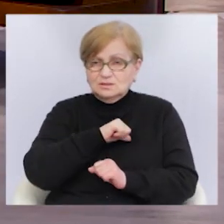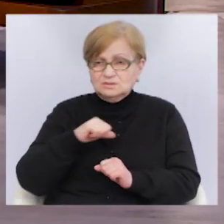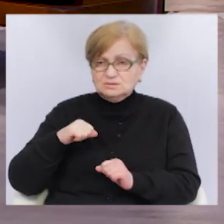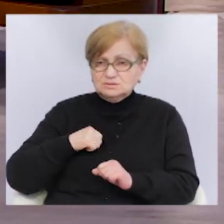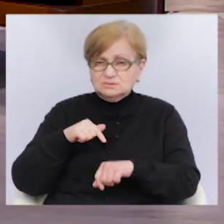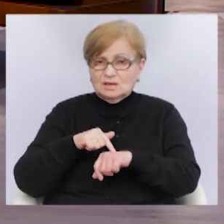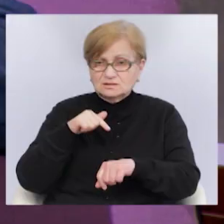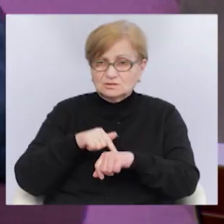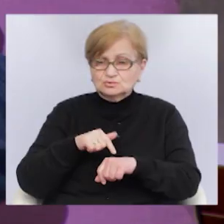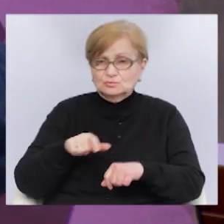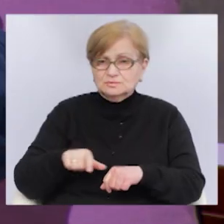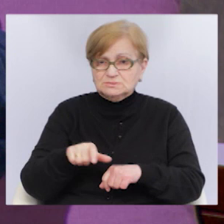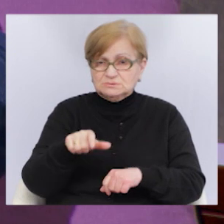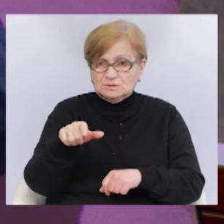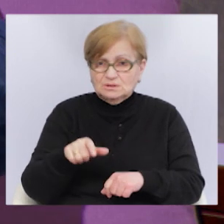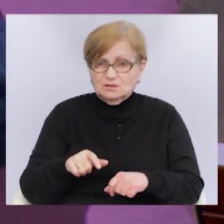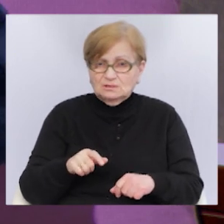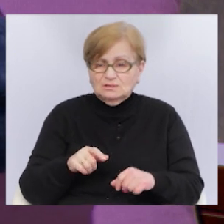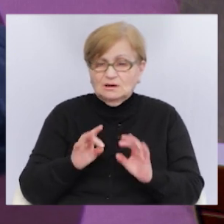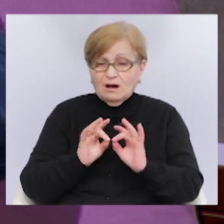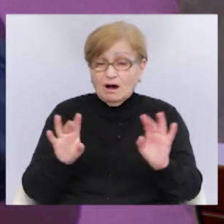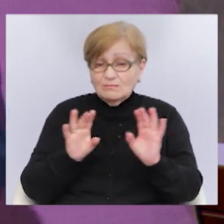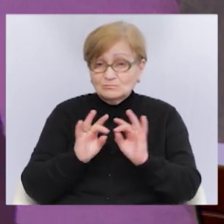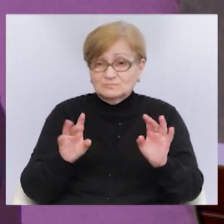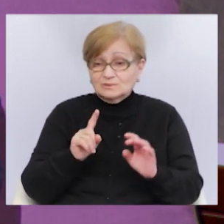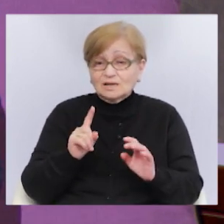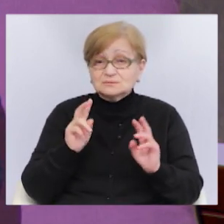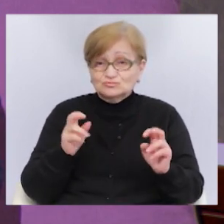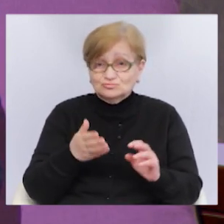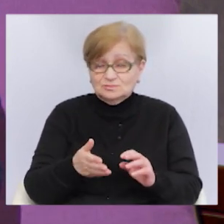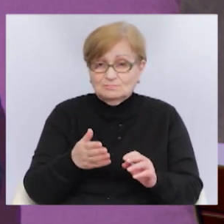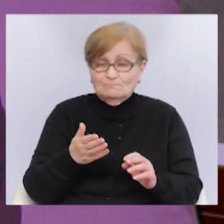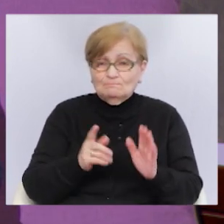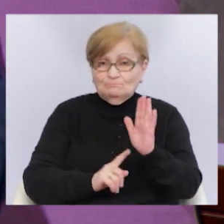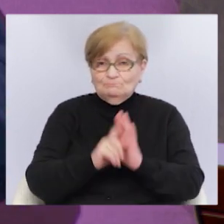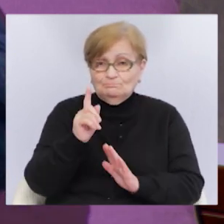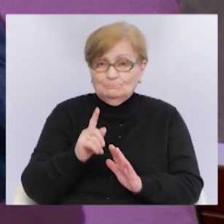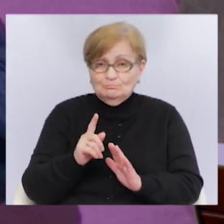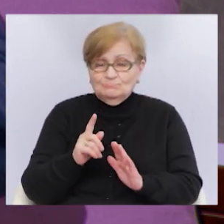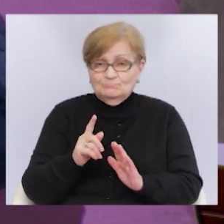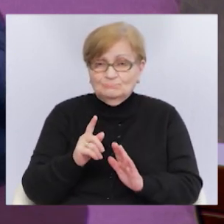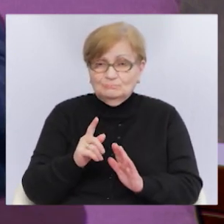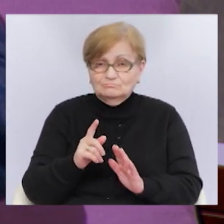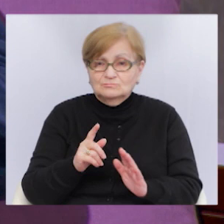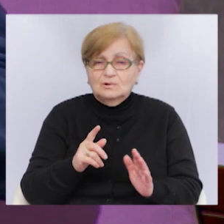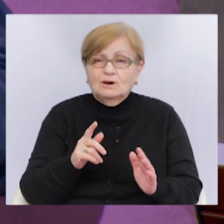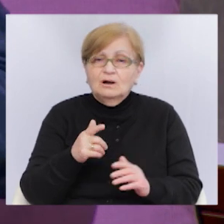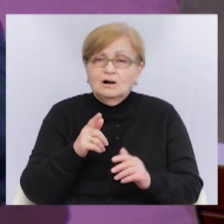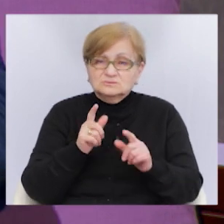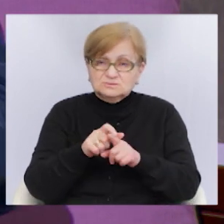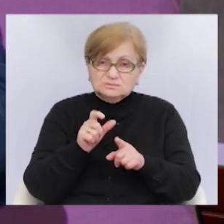თვითთანაგრძნობის გზით, ხო? და სანამ ვთქვათ, აღხსნით რას ნიშნავს ეს, დაიწყოთ, მოდი აი გადაწვის თემით, ხო,